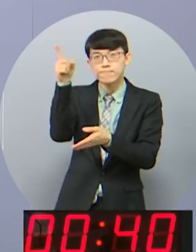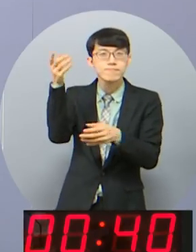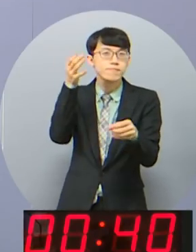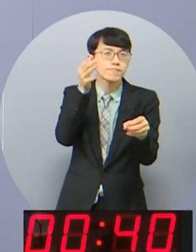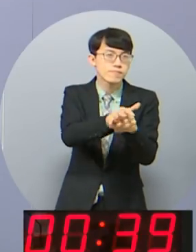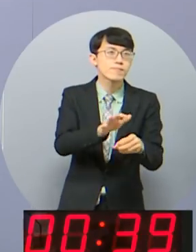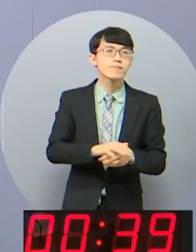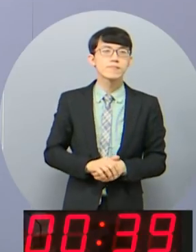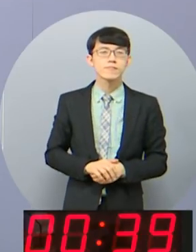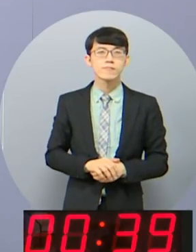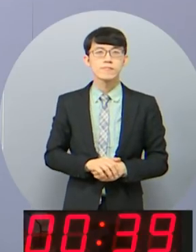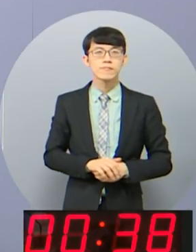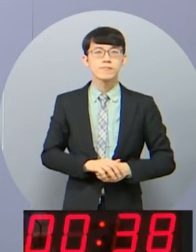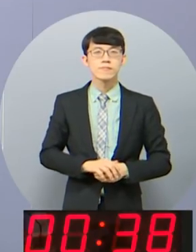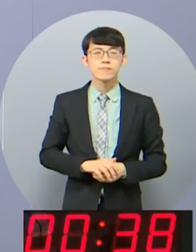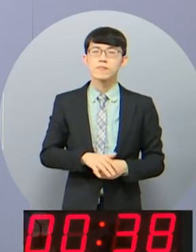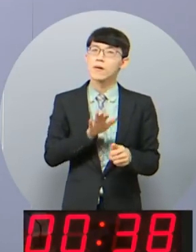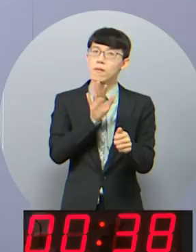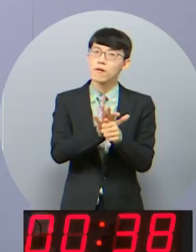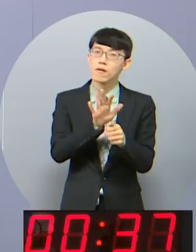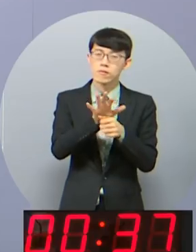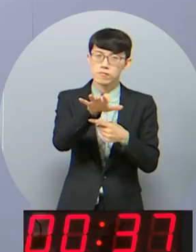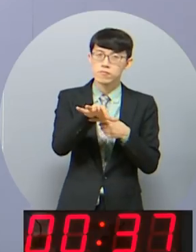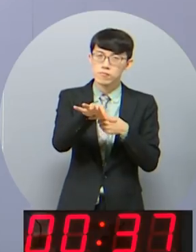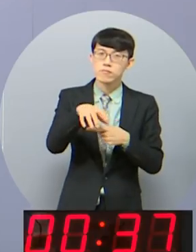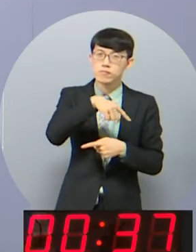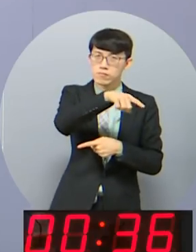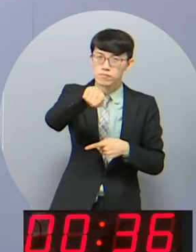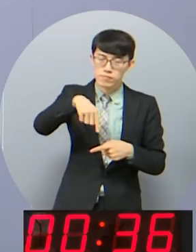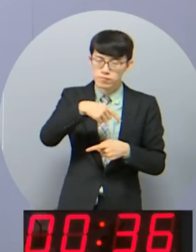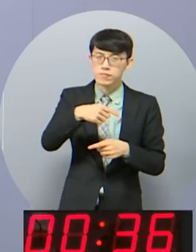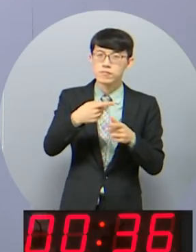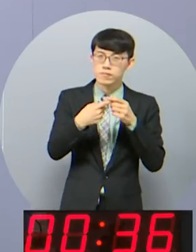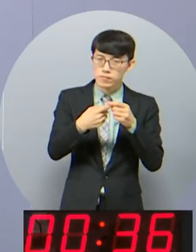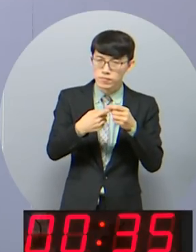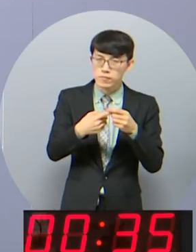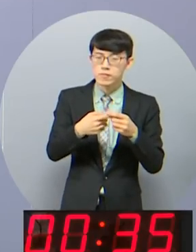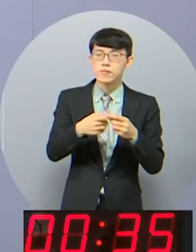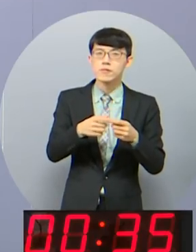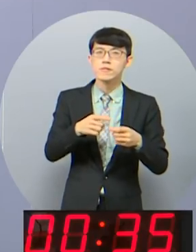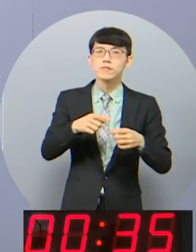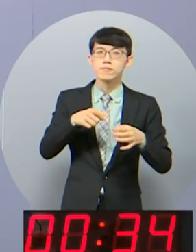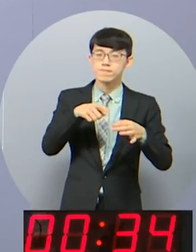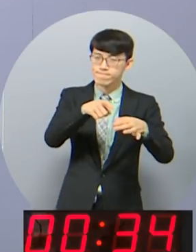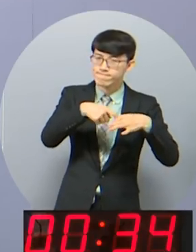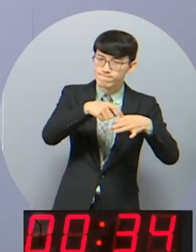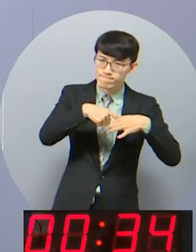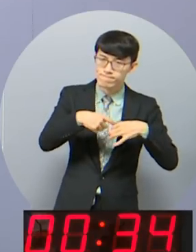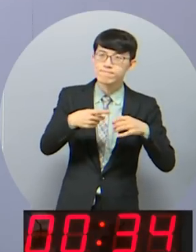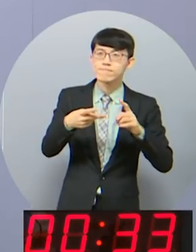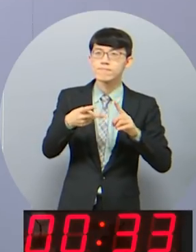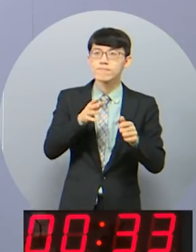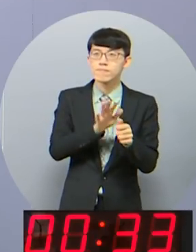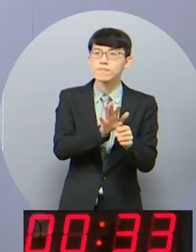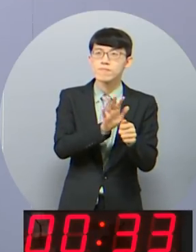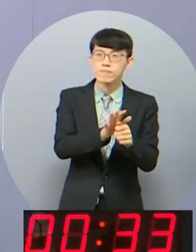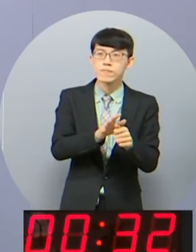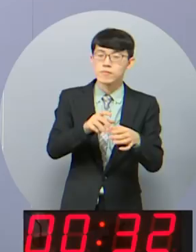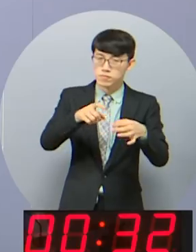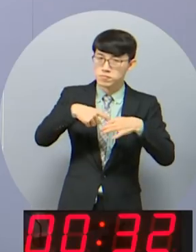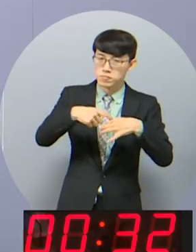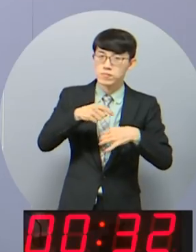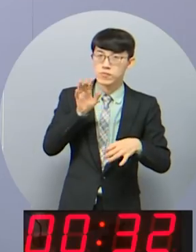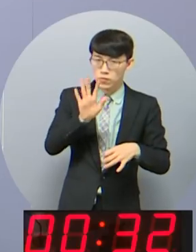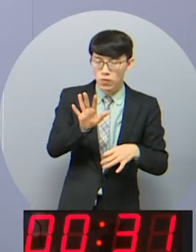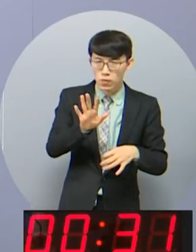资材，会当讲和农民啊，会当加收入，啊和青年人啊，有遐个收入，伊就自然的回会倒转